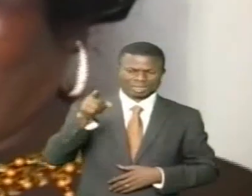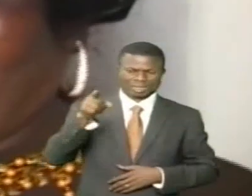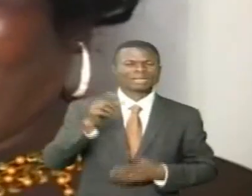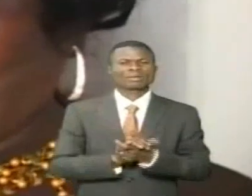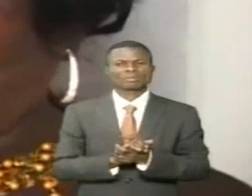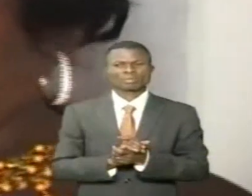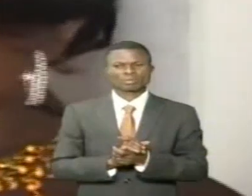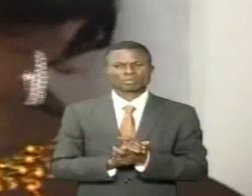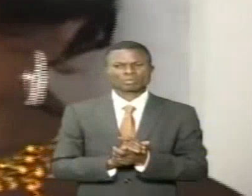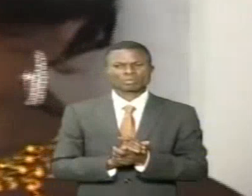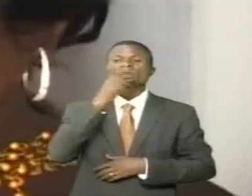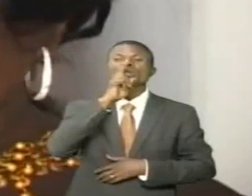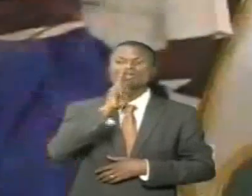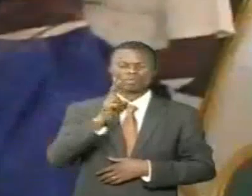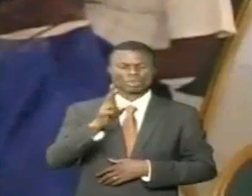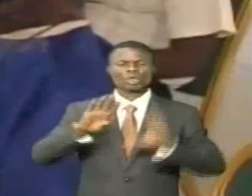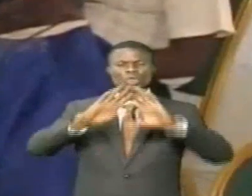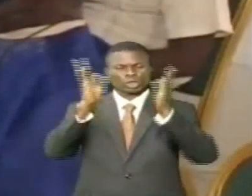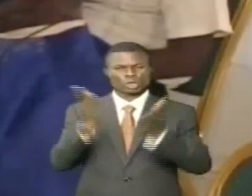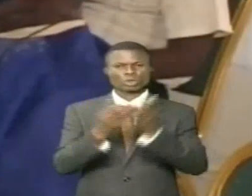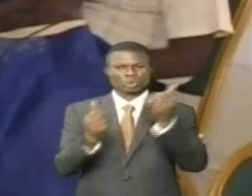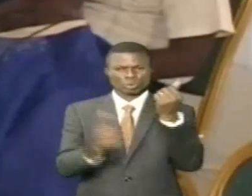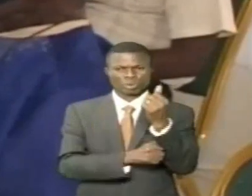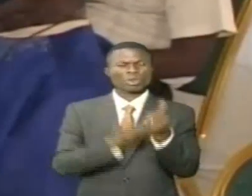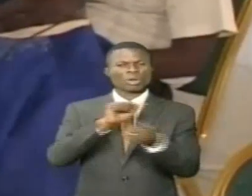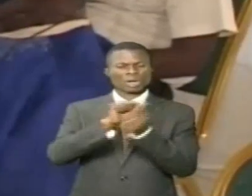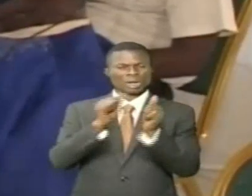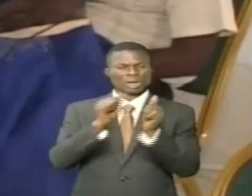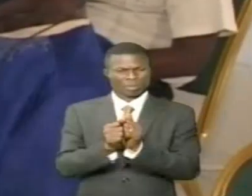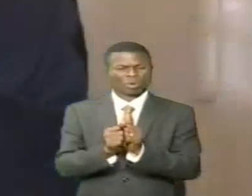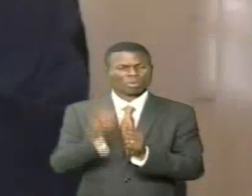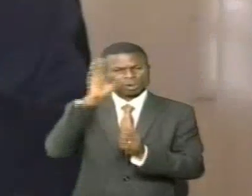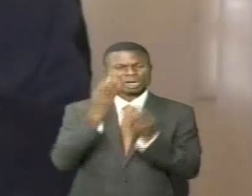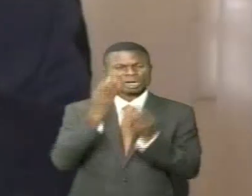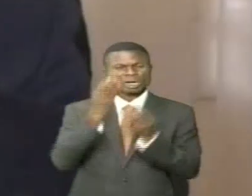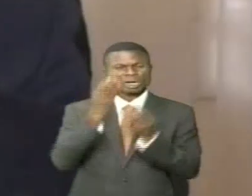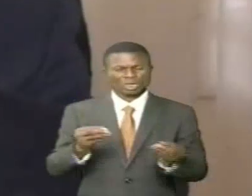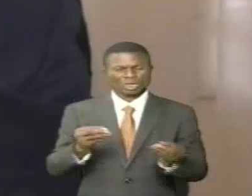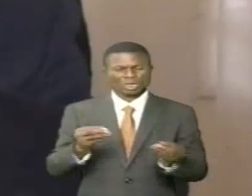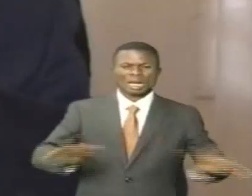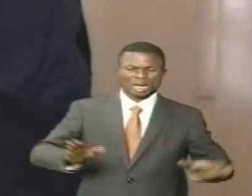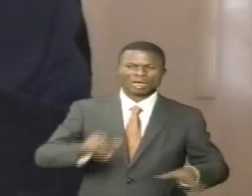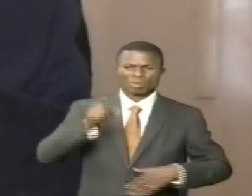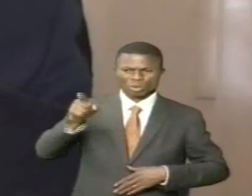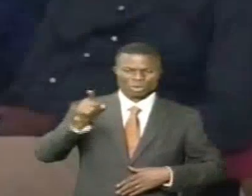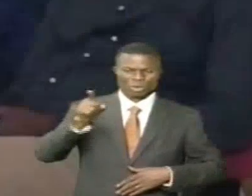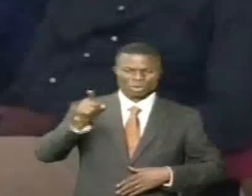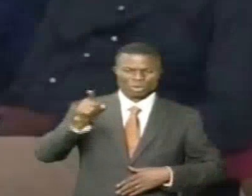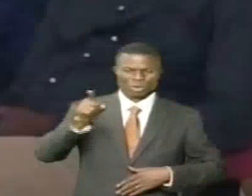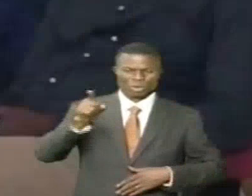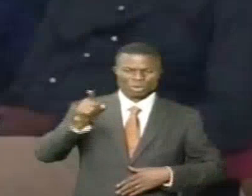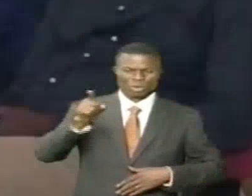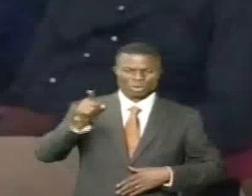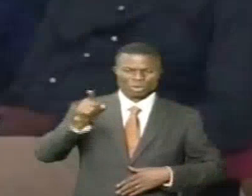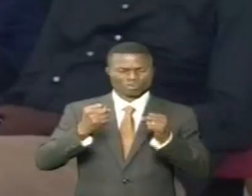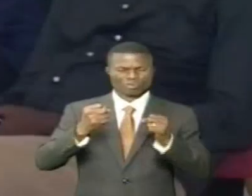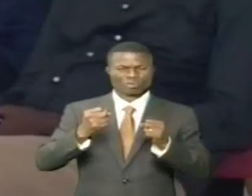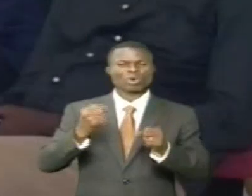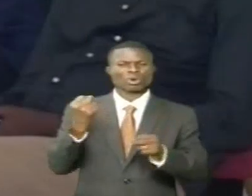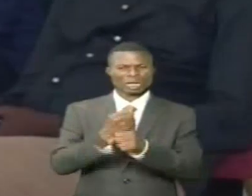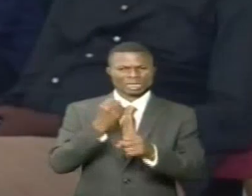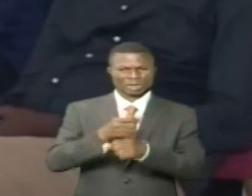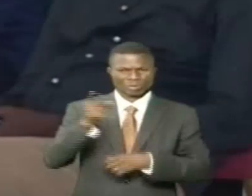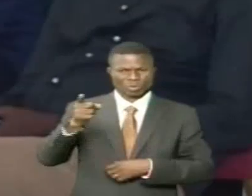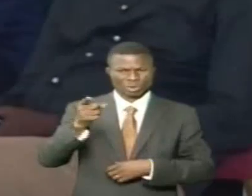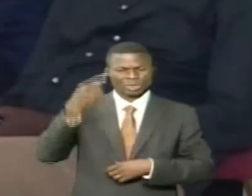a rassuré l'assistance quant aux défis à relever et à ses capacités d'être à la hauteur de ses obligations, tant dans